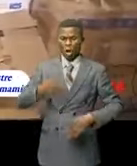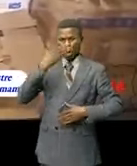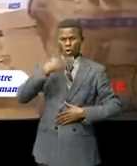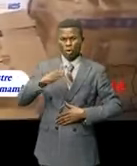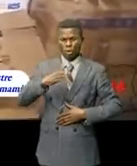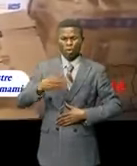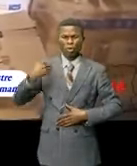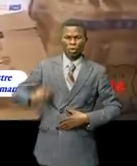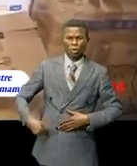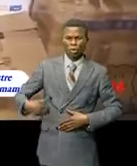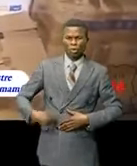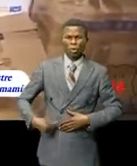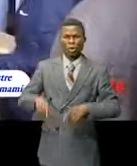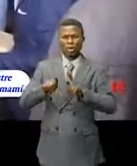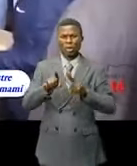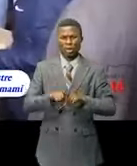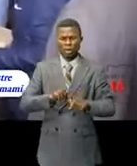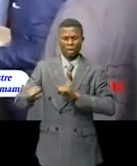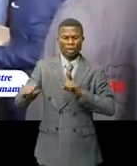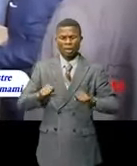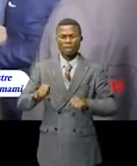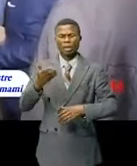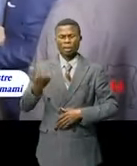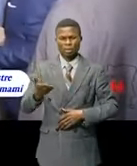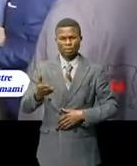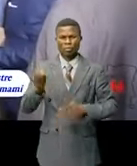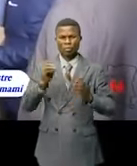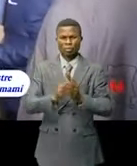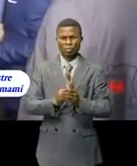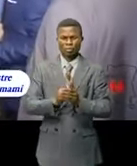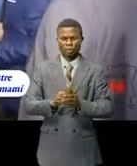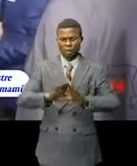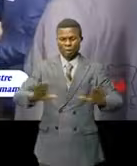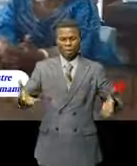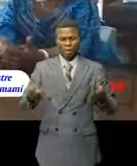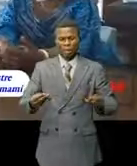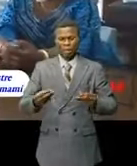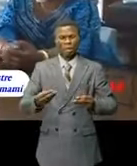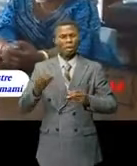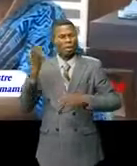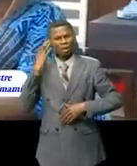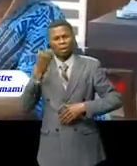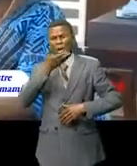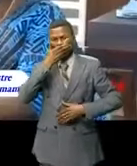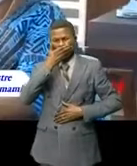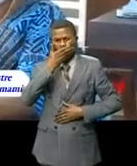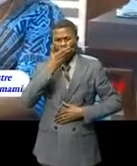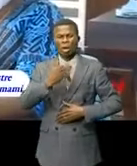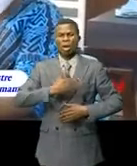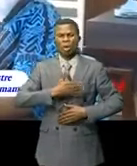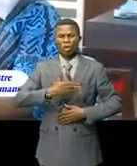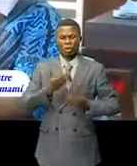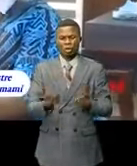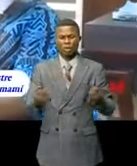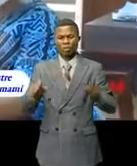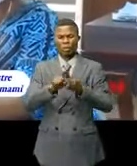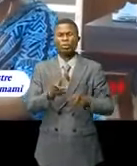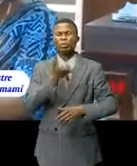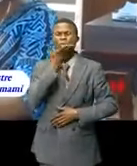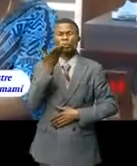gants chirurgicaux et tests PCR. Il y a aussi des draps de lit, masques à oxygène pour enfants et adultes et des blouses des